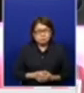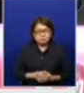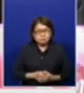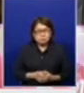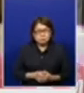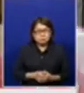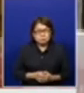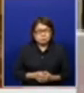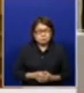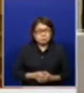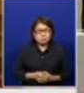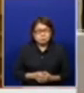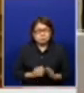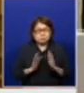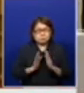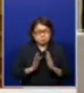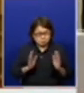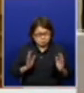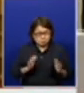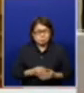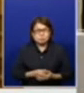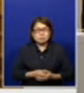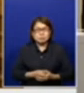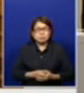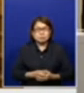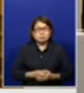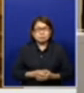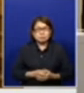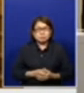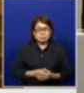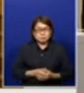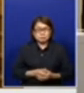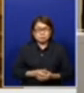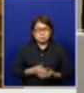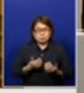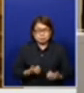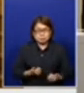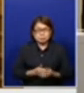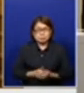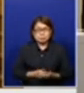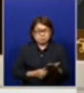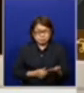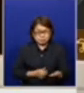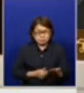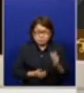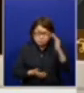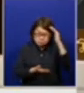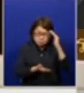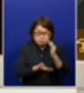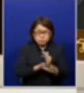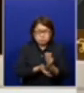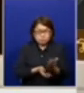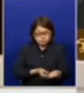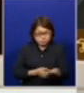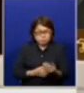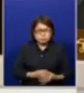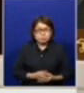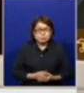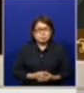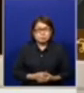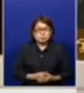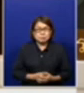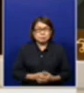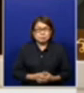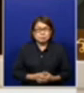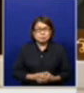ครับขอบคุณนะครับต่อไปก็เป็นร้อยตำรวจเอกอรุณสวัสดีครับขอเชิญนะครับ